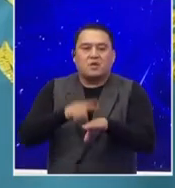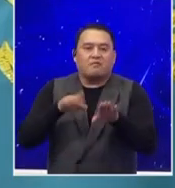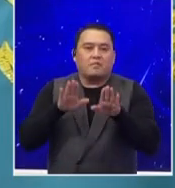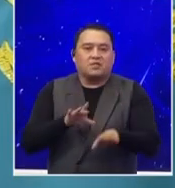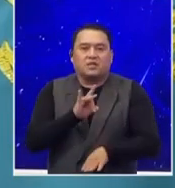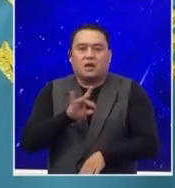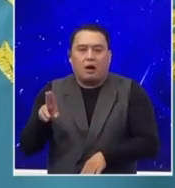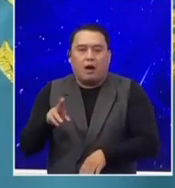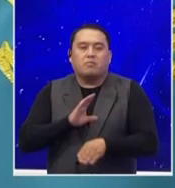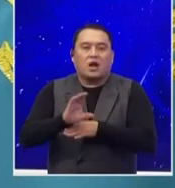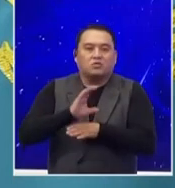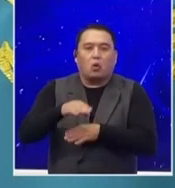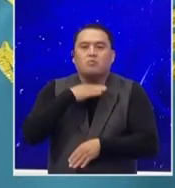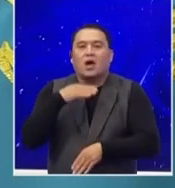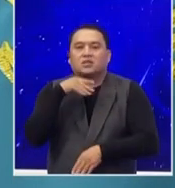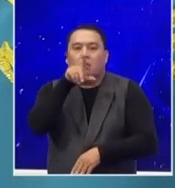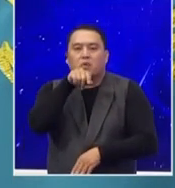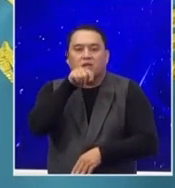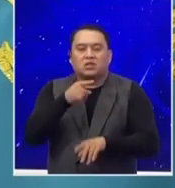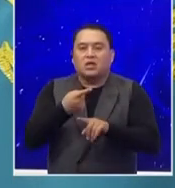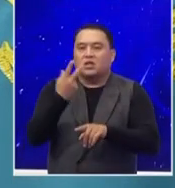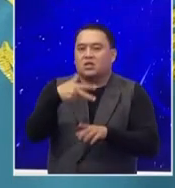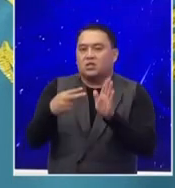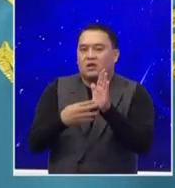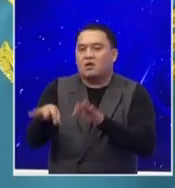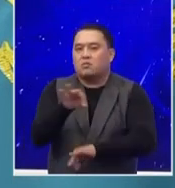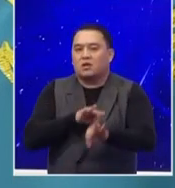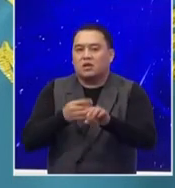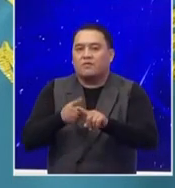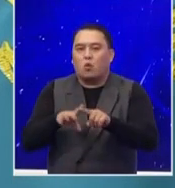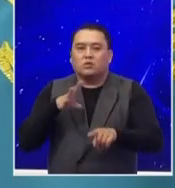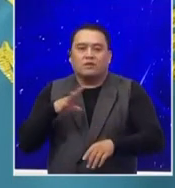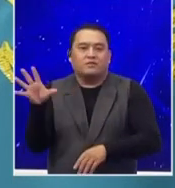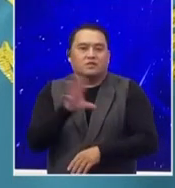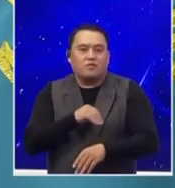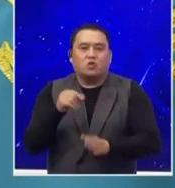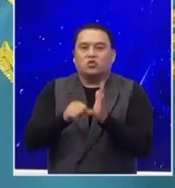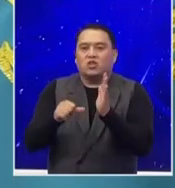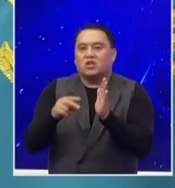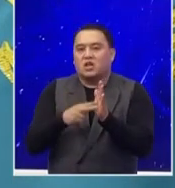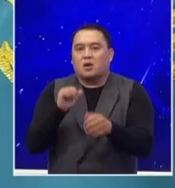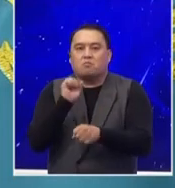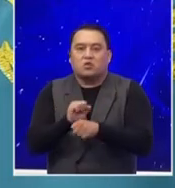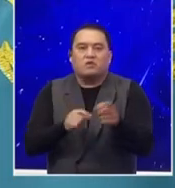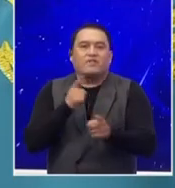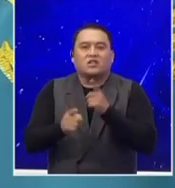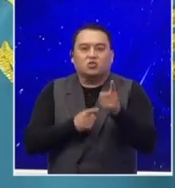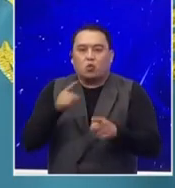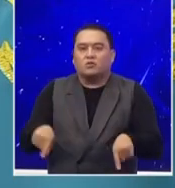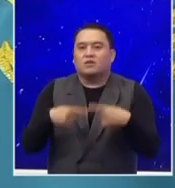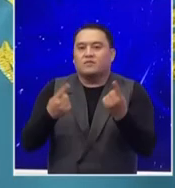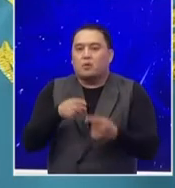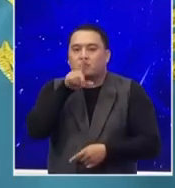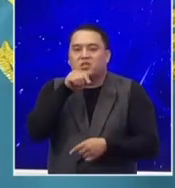позиции в республике по производству мяса птицы и обеспечивает 39% потребности страны. После шестилетнего простоя восстановлена и